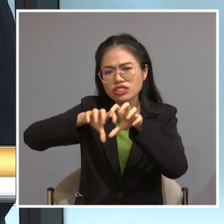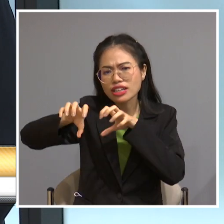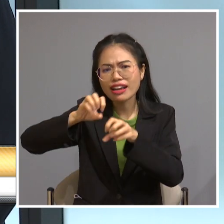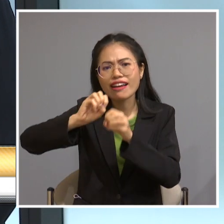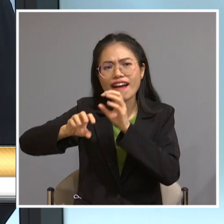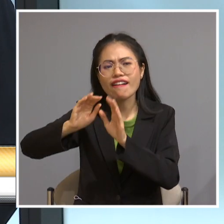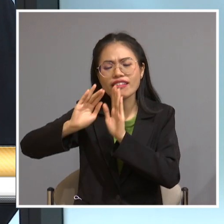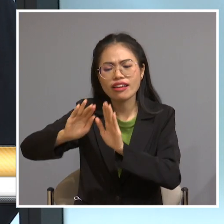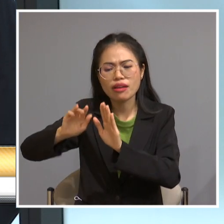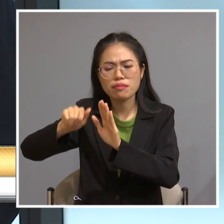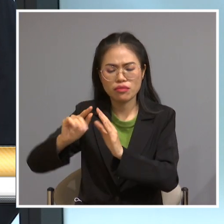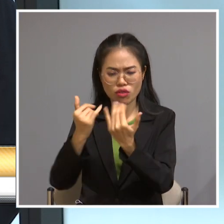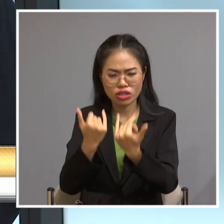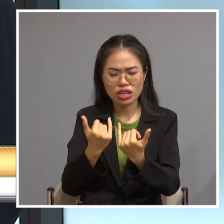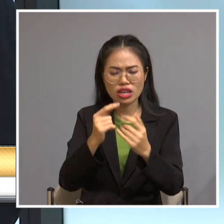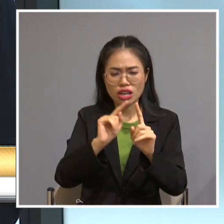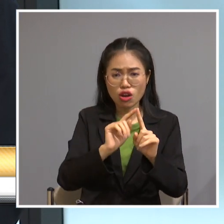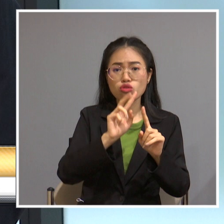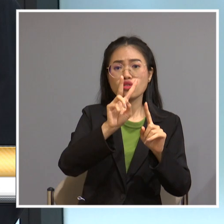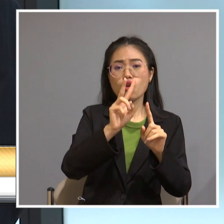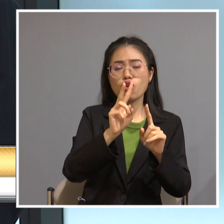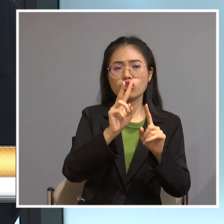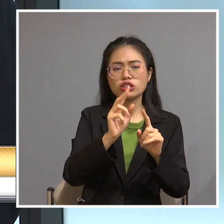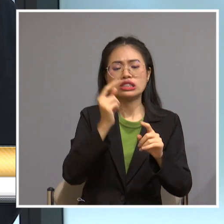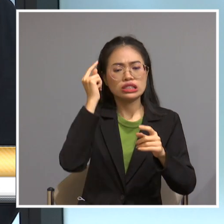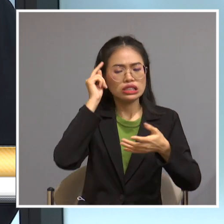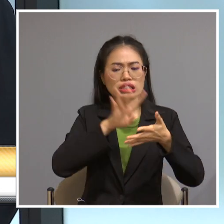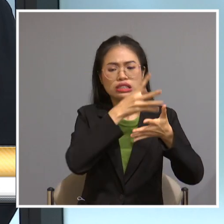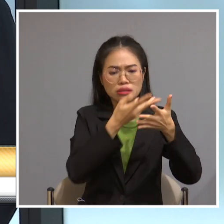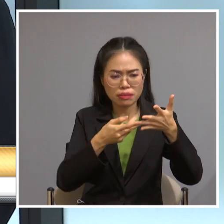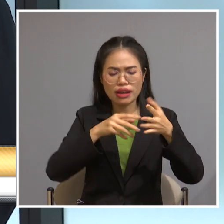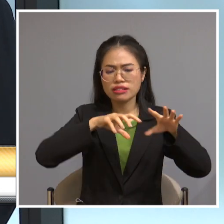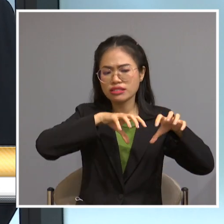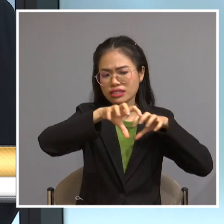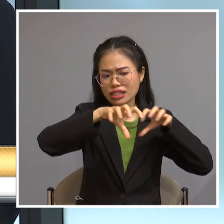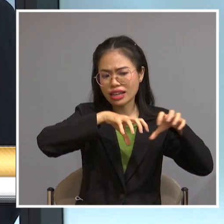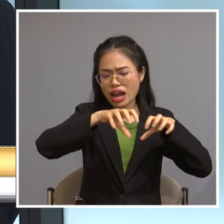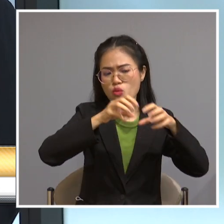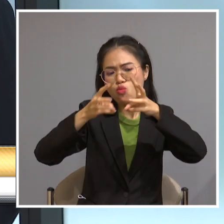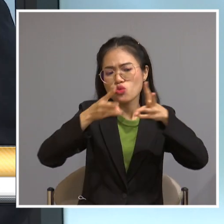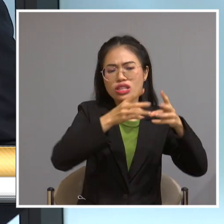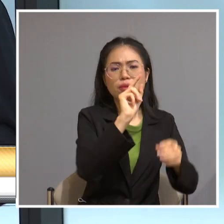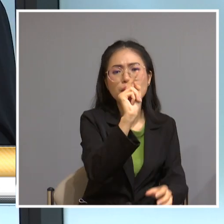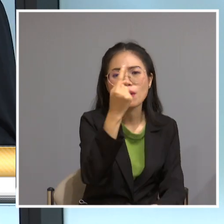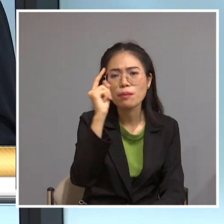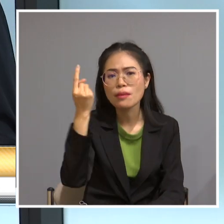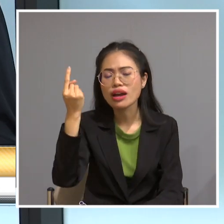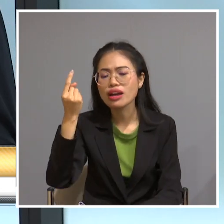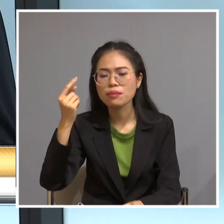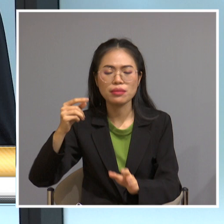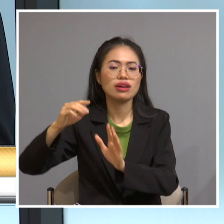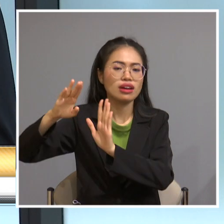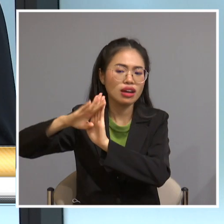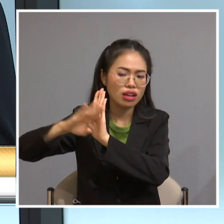ี่สองคือมาวางรูปแบของการเบลทงดการขยะ ใรปแบให่ซึจะตองเบท collectingถ